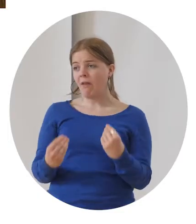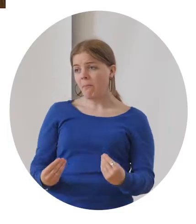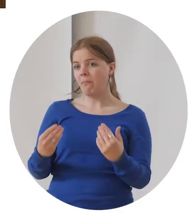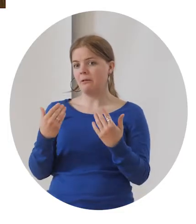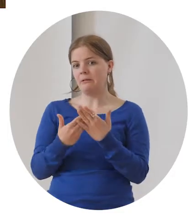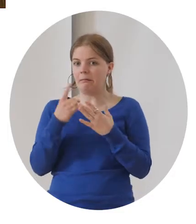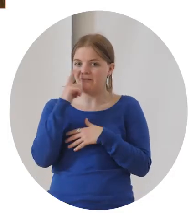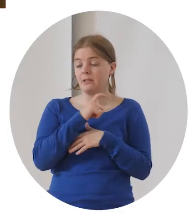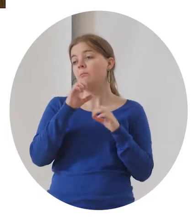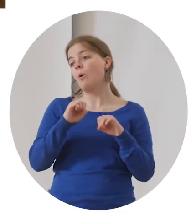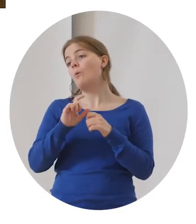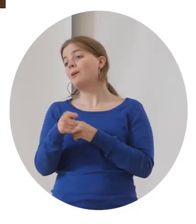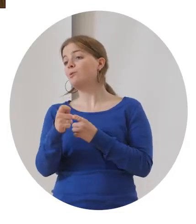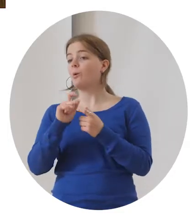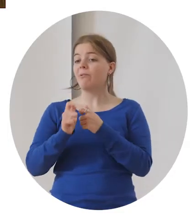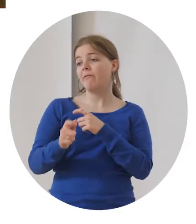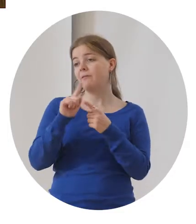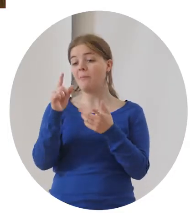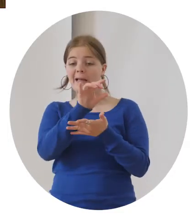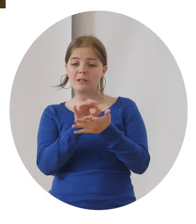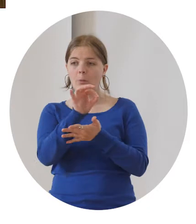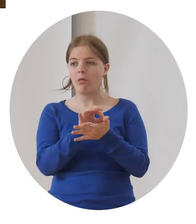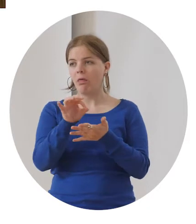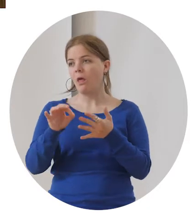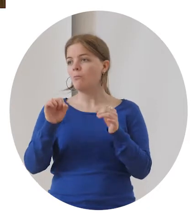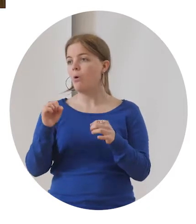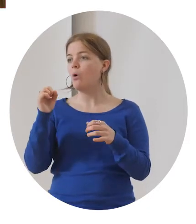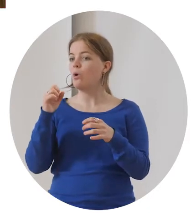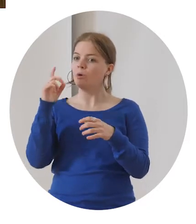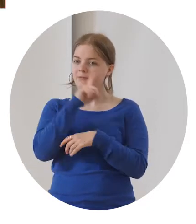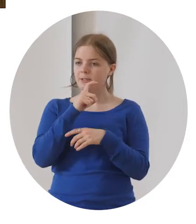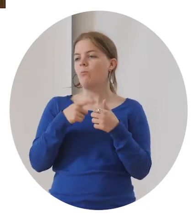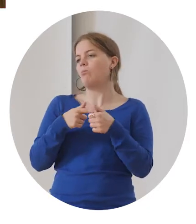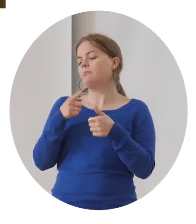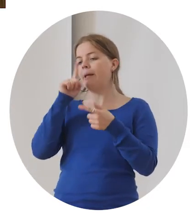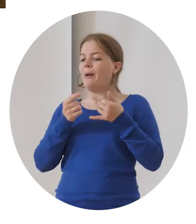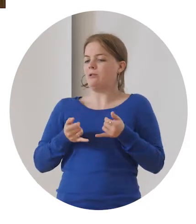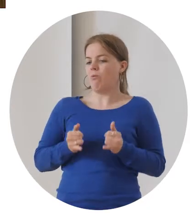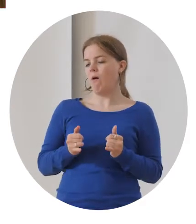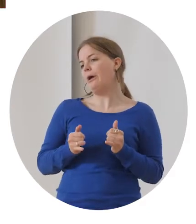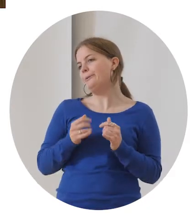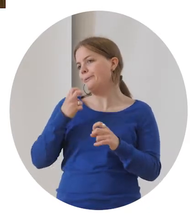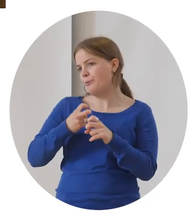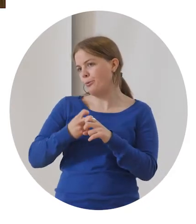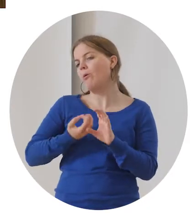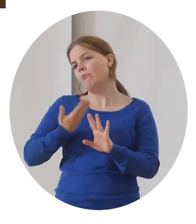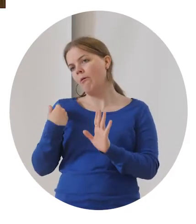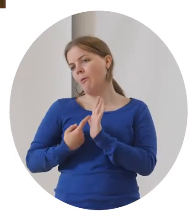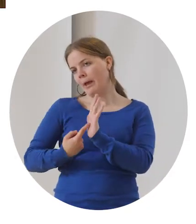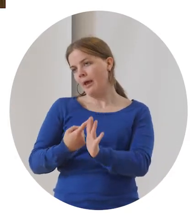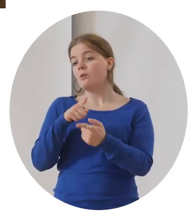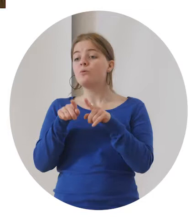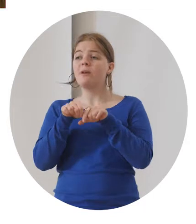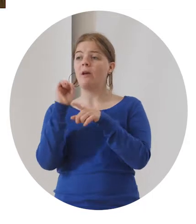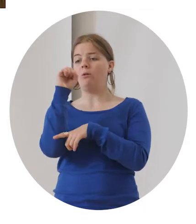répercute évidemment au niveau du graphisme, que ce soit au niveau de la tenue assise, donc on l'a déjà dit et répété, au niveau de la tenue de la